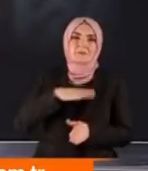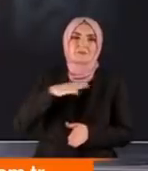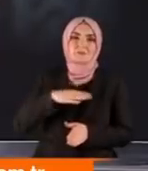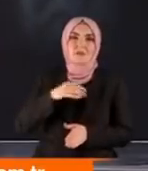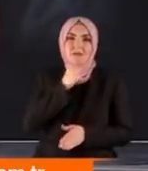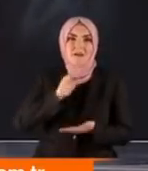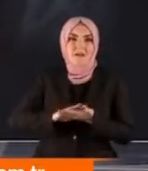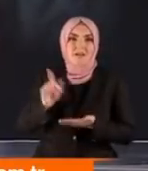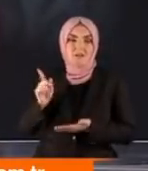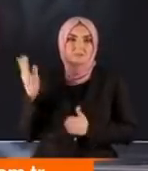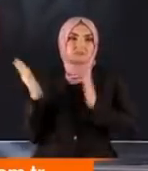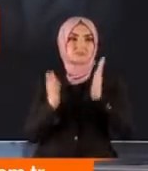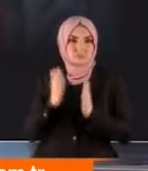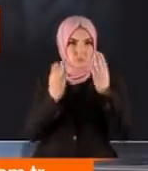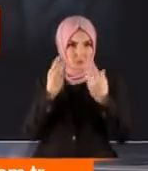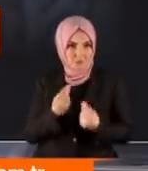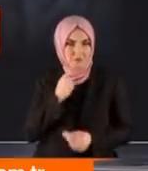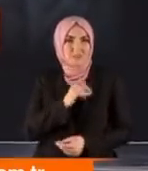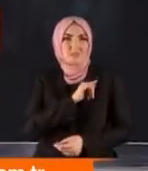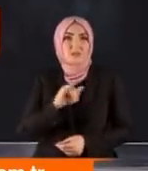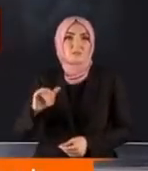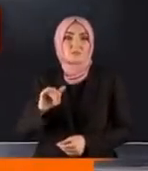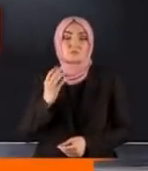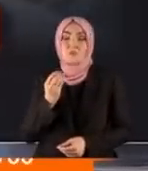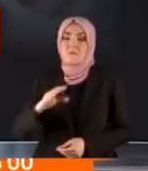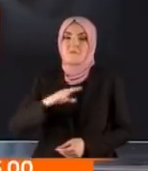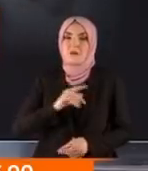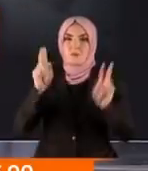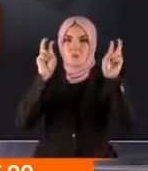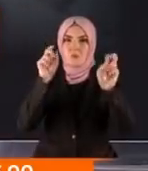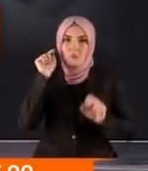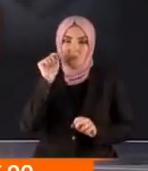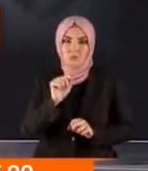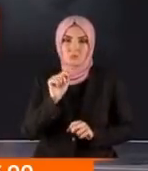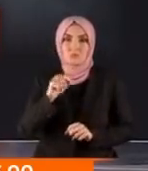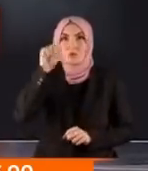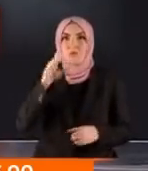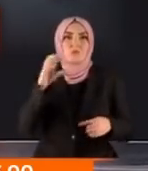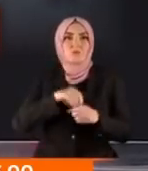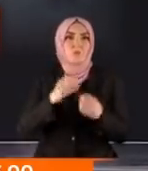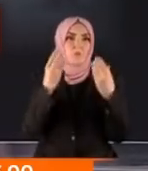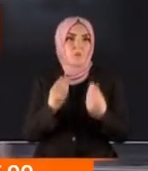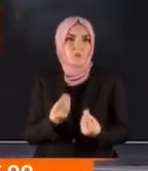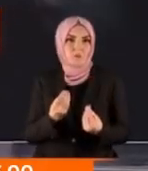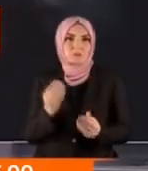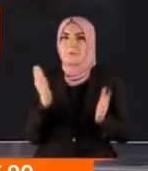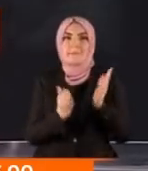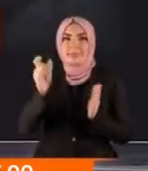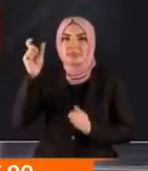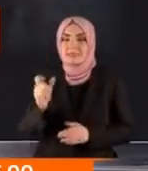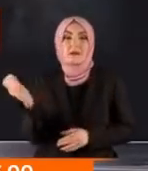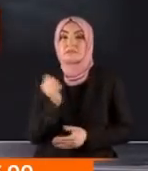büyük tepki çeken bu konu günlerce gündemde kalmıştı. Hapis sistemiyle yargılanan saldırganın aldığı ceza 7 ay sonra bugün belli